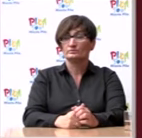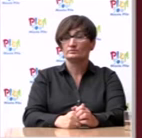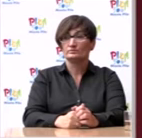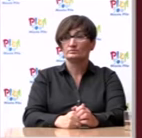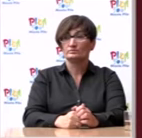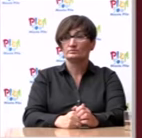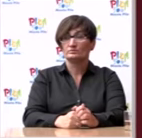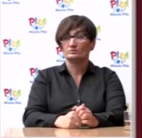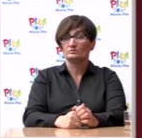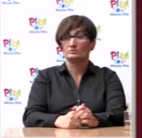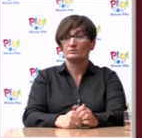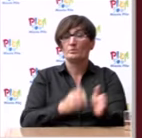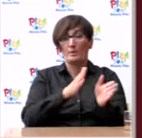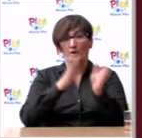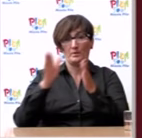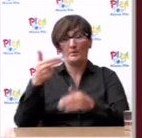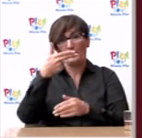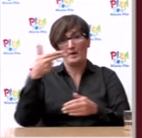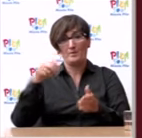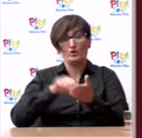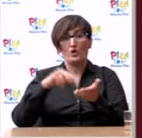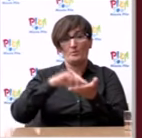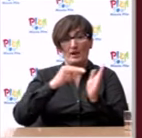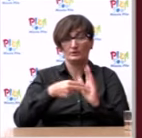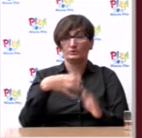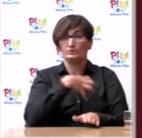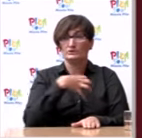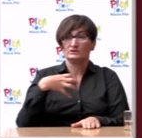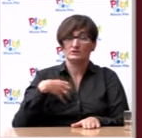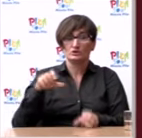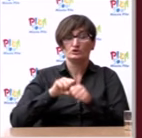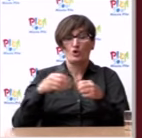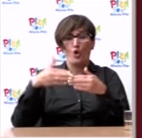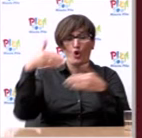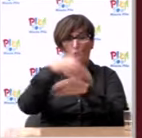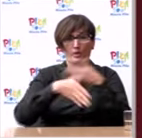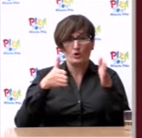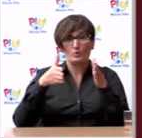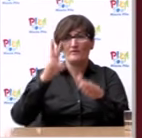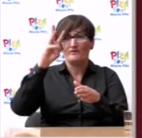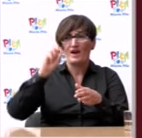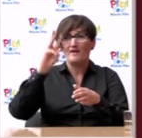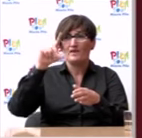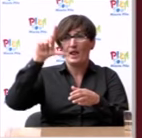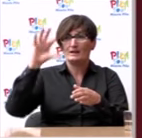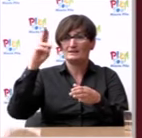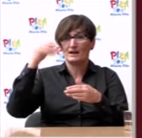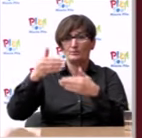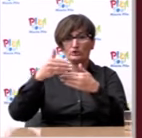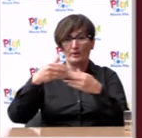Szanowni Państwo, kolejny temat przystąpienia do planu zagospodarowania. To jest koniec ulicy Wawelskiej przed przejazdem